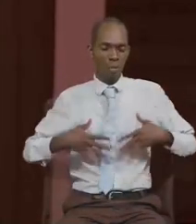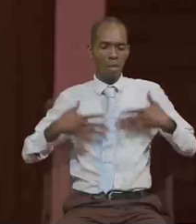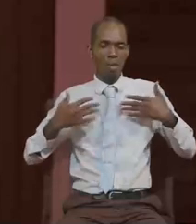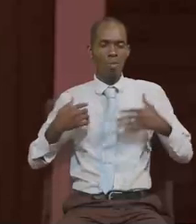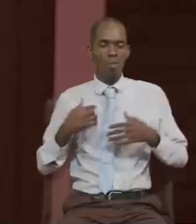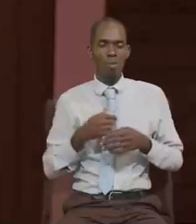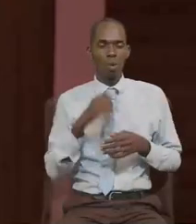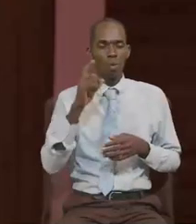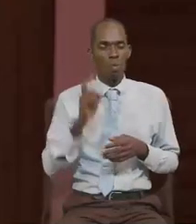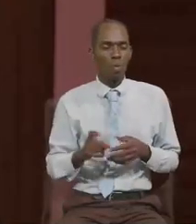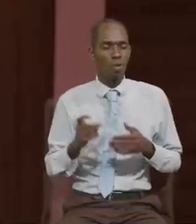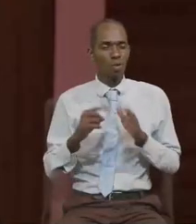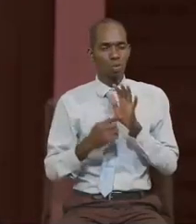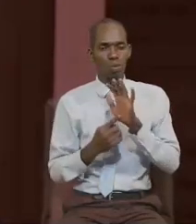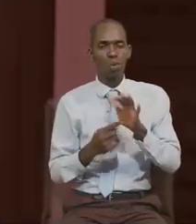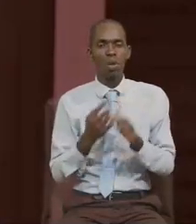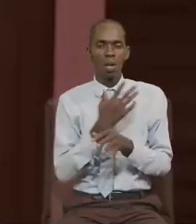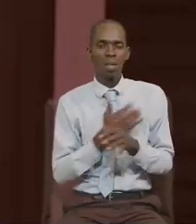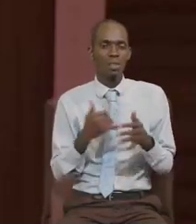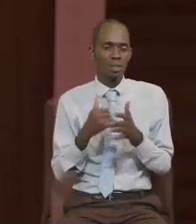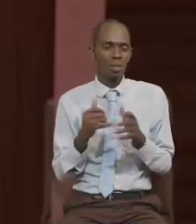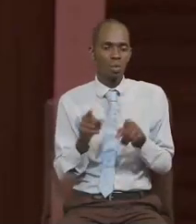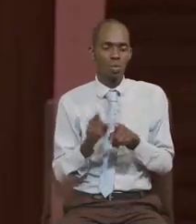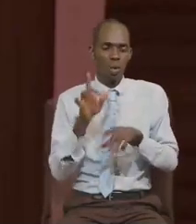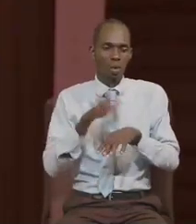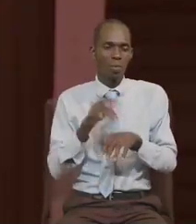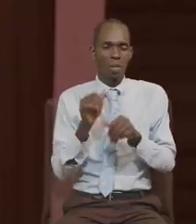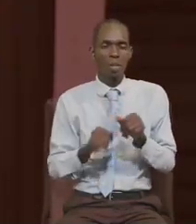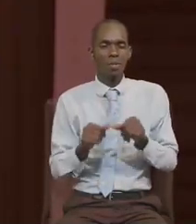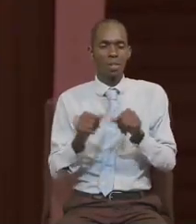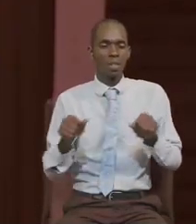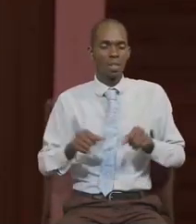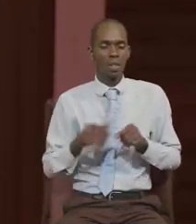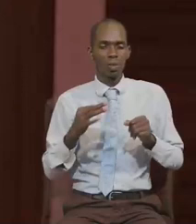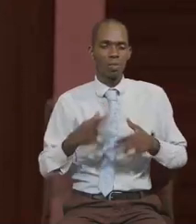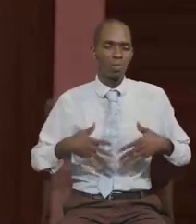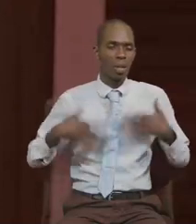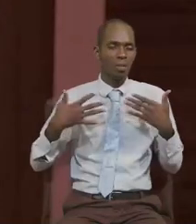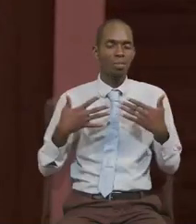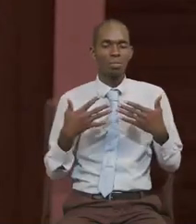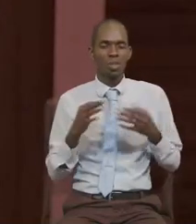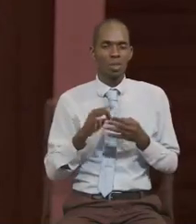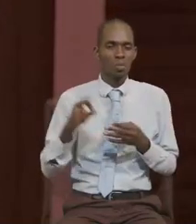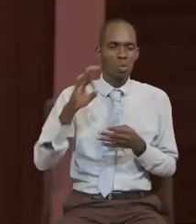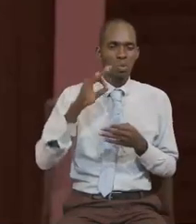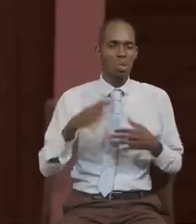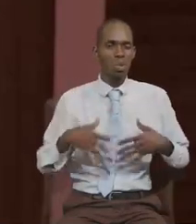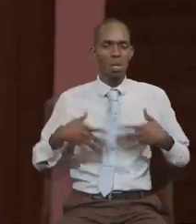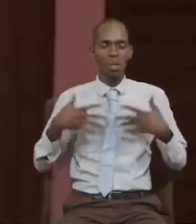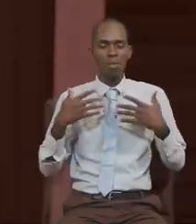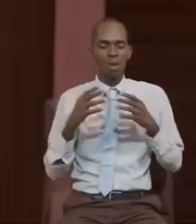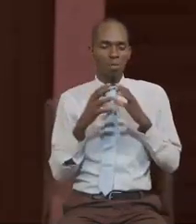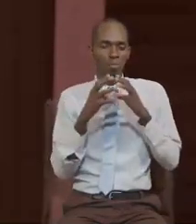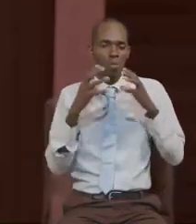Et cela couvre tous les domaines de la vie. La vie morale, notre vie spirituelle, notre